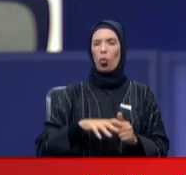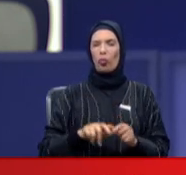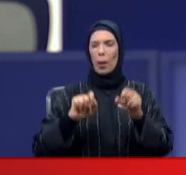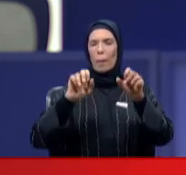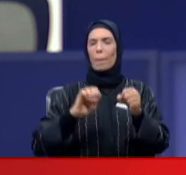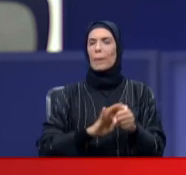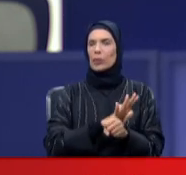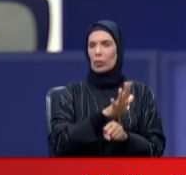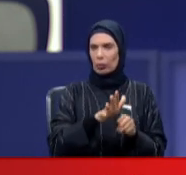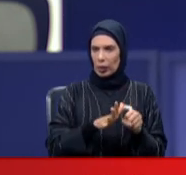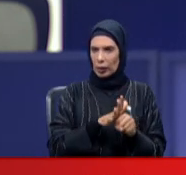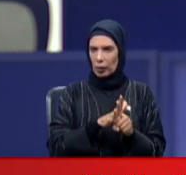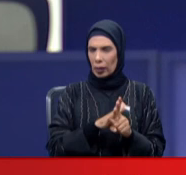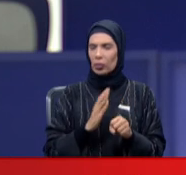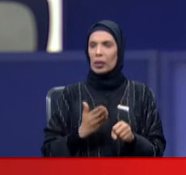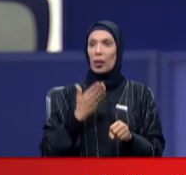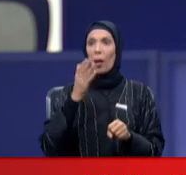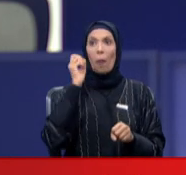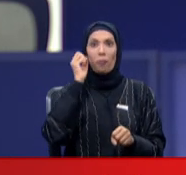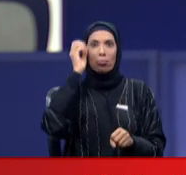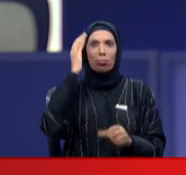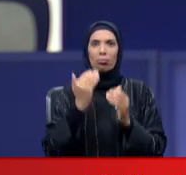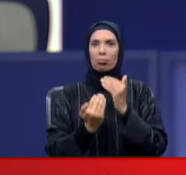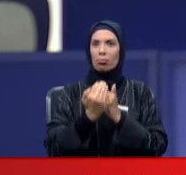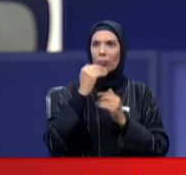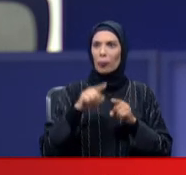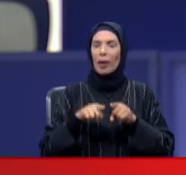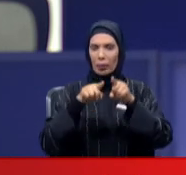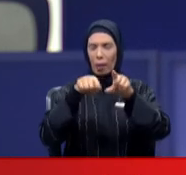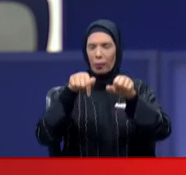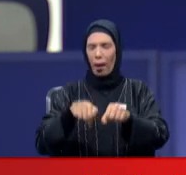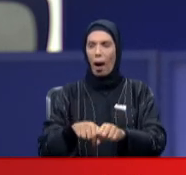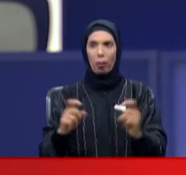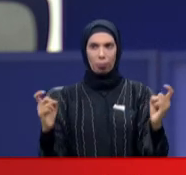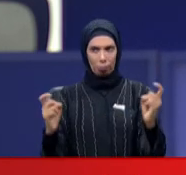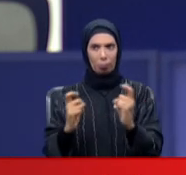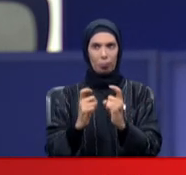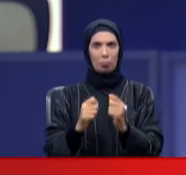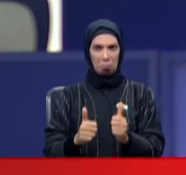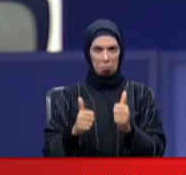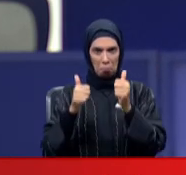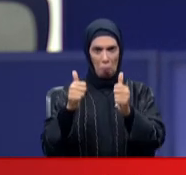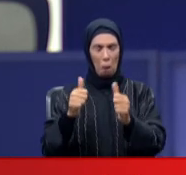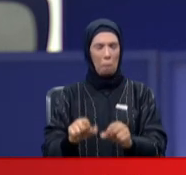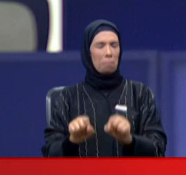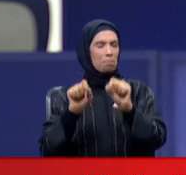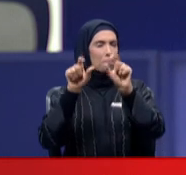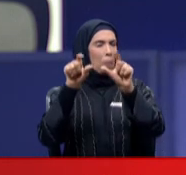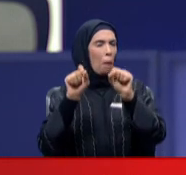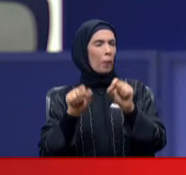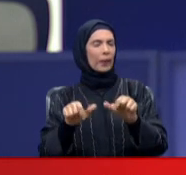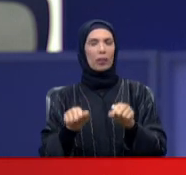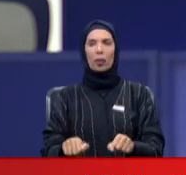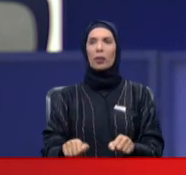وهذه الأوضاع التي نعيشها بادرتم إلى فكرة مبتكرة تواكب ما نعيشه من تحديات، وهذا شيء جدا ممتاز. هل